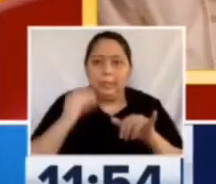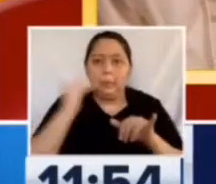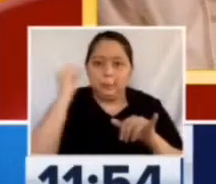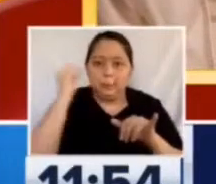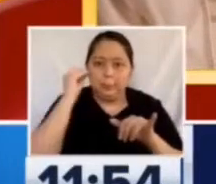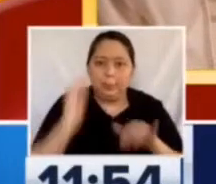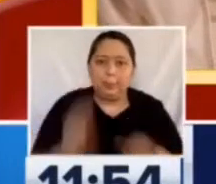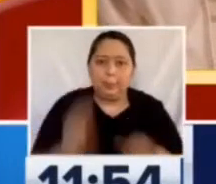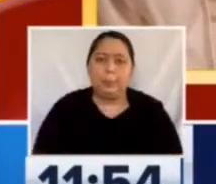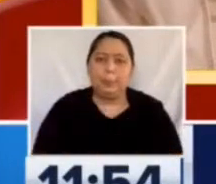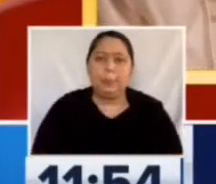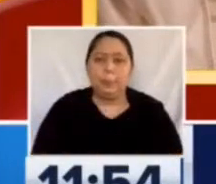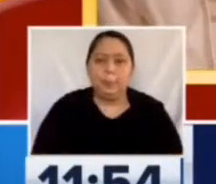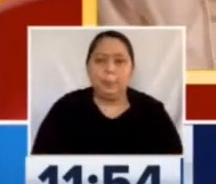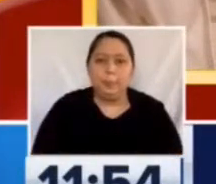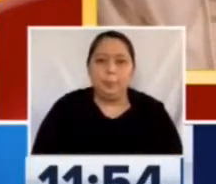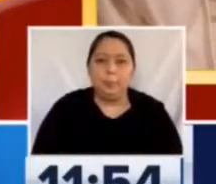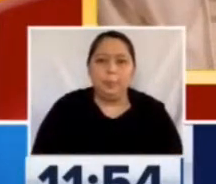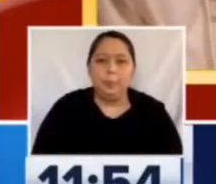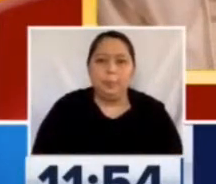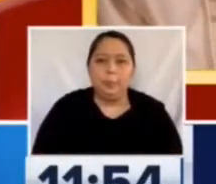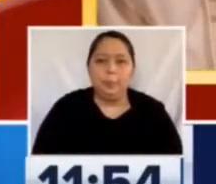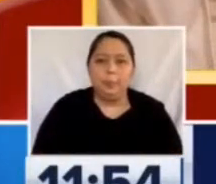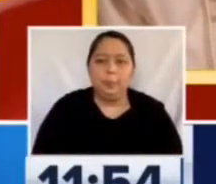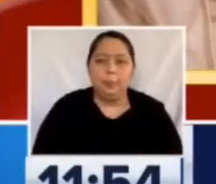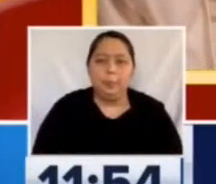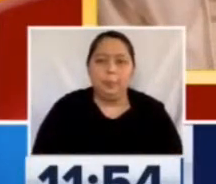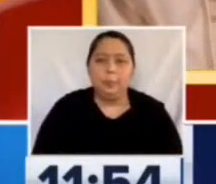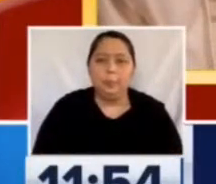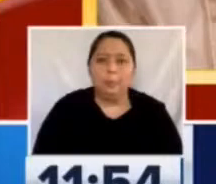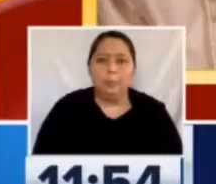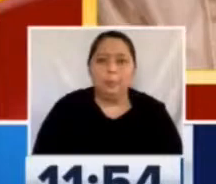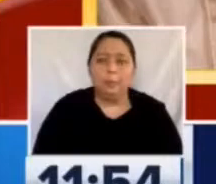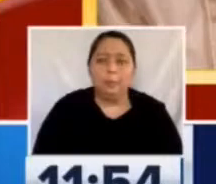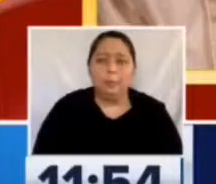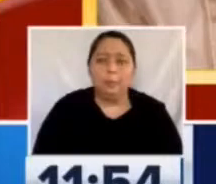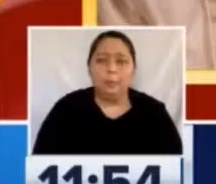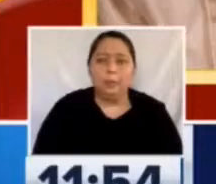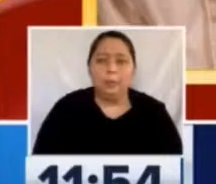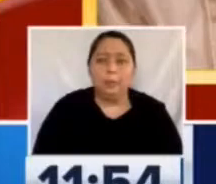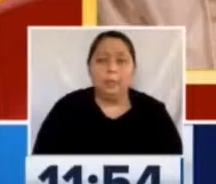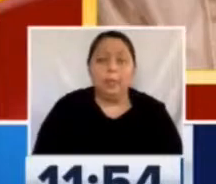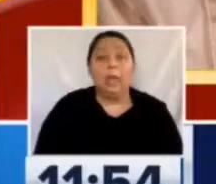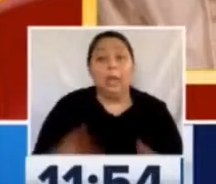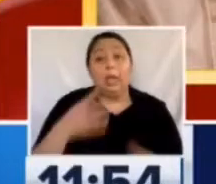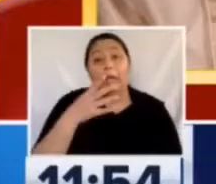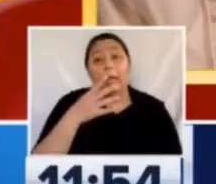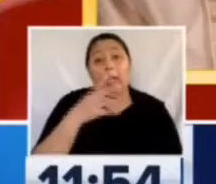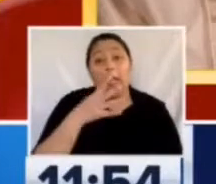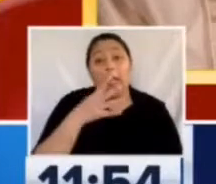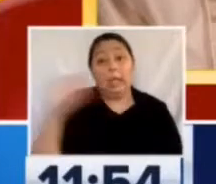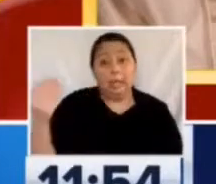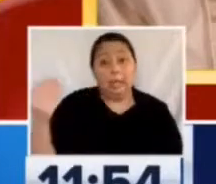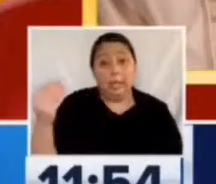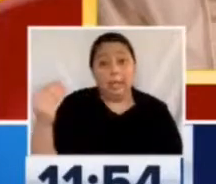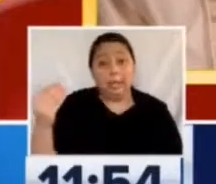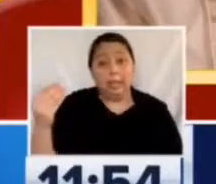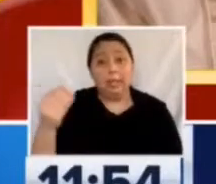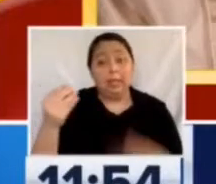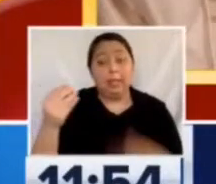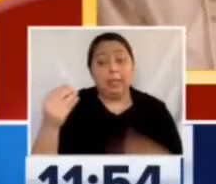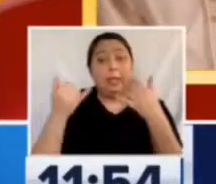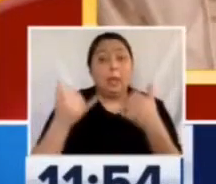sa tulong ng Qatar dito, in cooperation with Qatar Charity, nagbibigay po sila ng mga pagkain sa ating